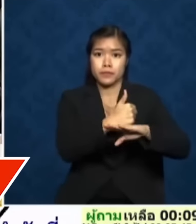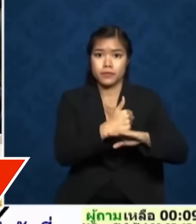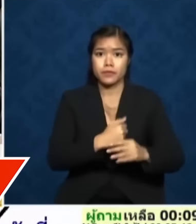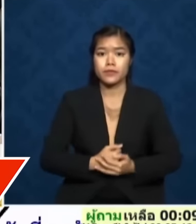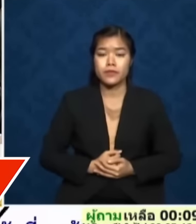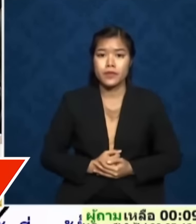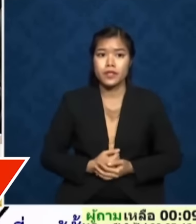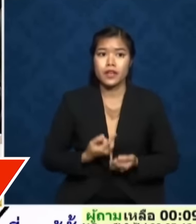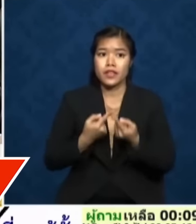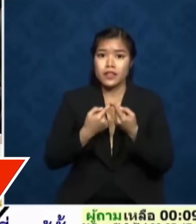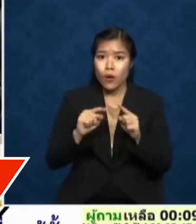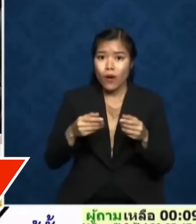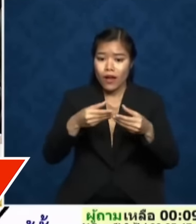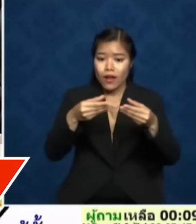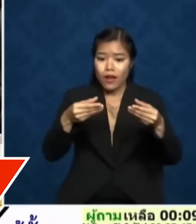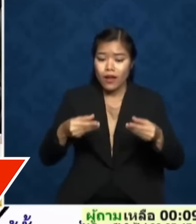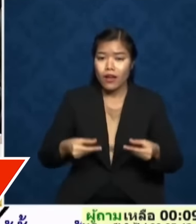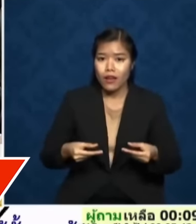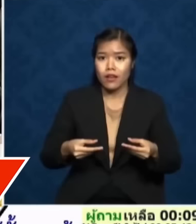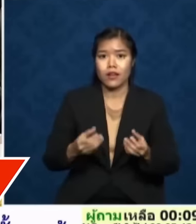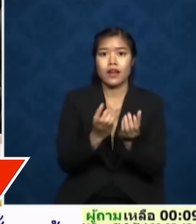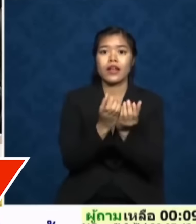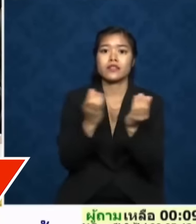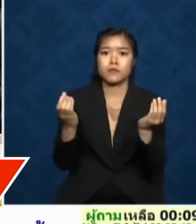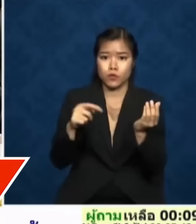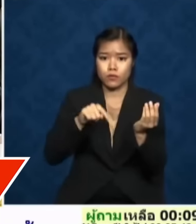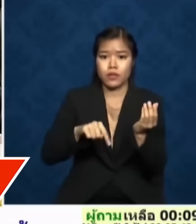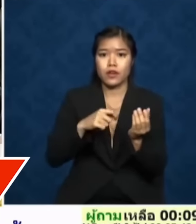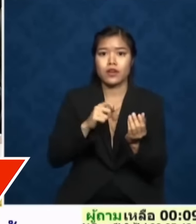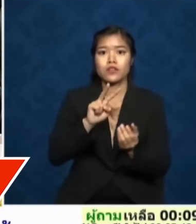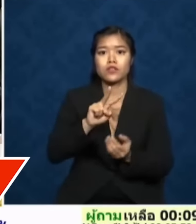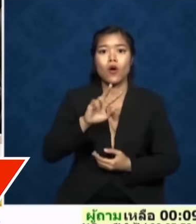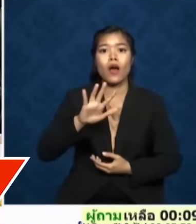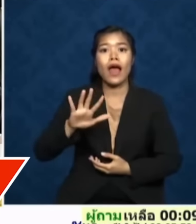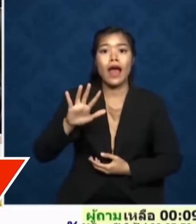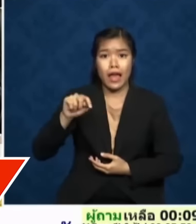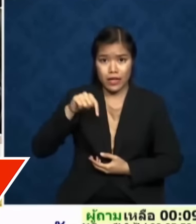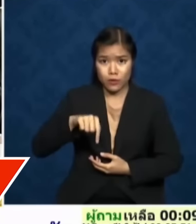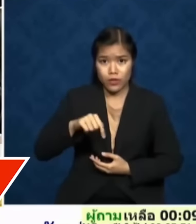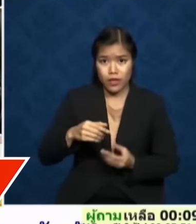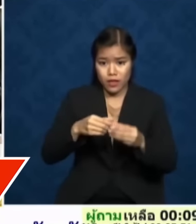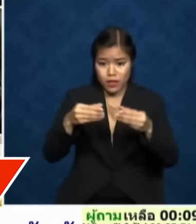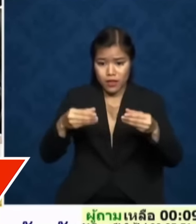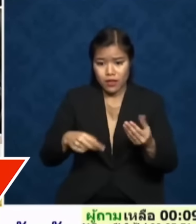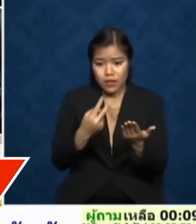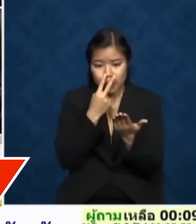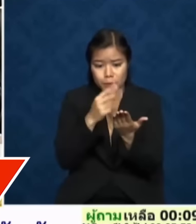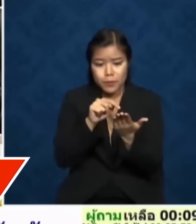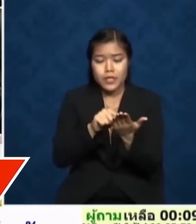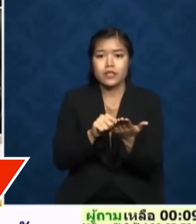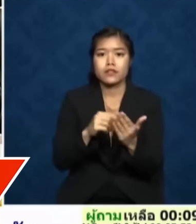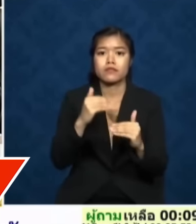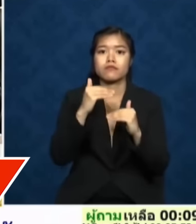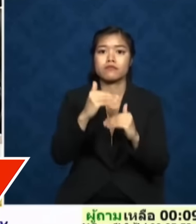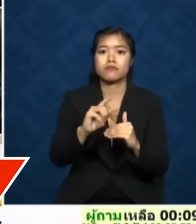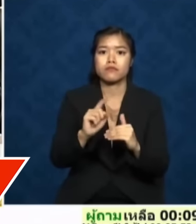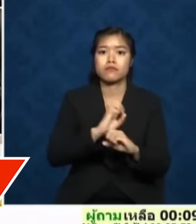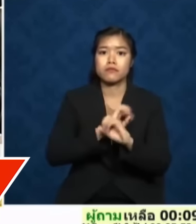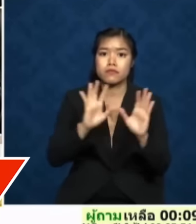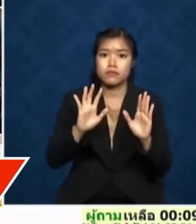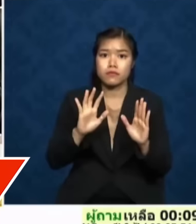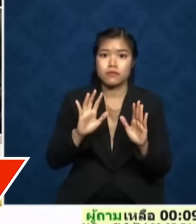ทั้งที่ในรัฐธรรมนูญฉบับปัจจุบันนี้ครับตามมาตรา255เนี่ยก็มีข้อจำกัดชัดเจนอยู่แล้วว่าการแ